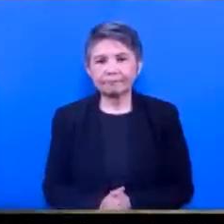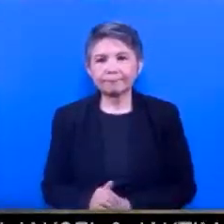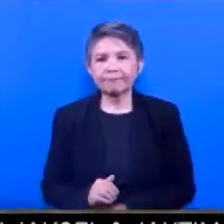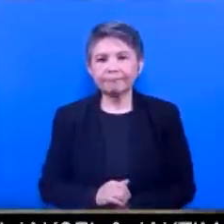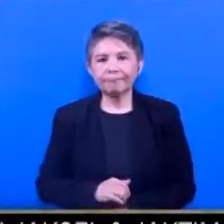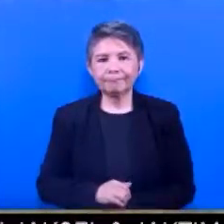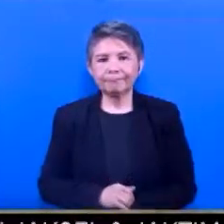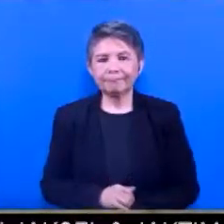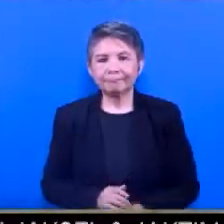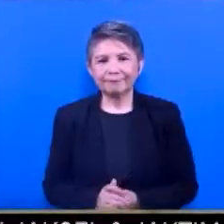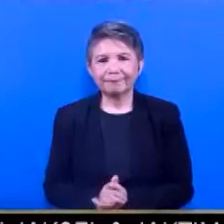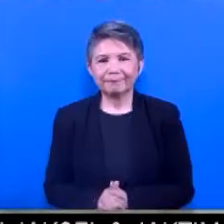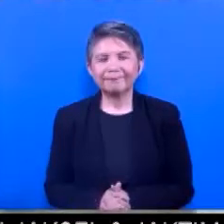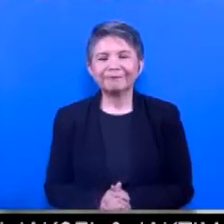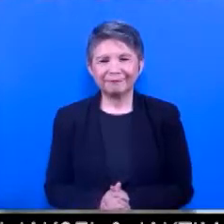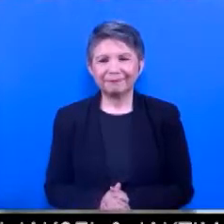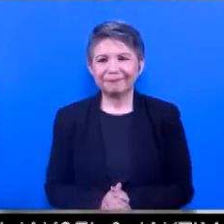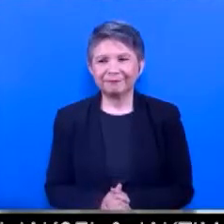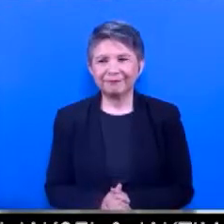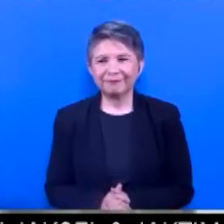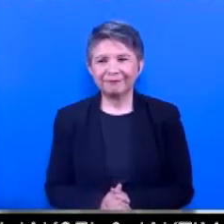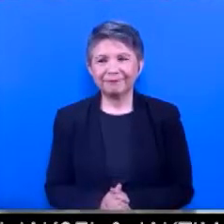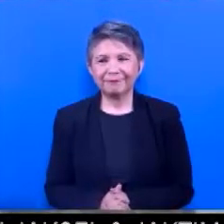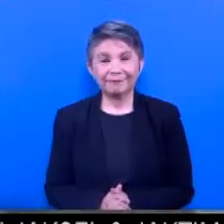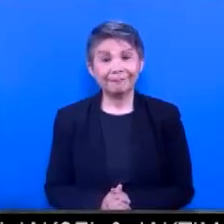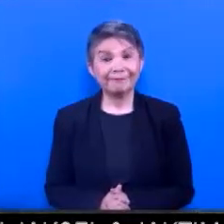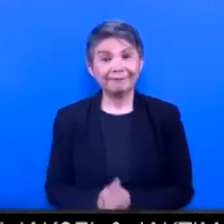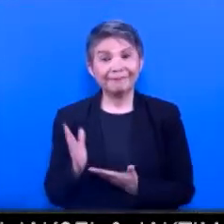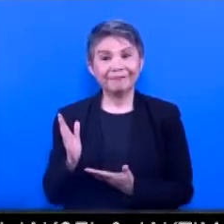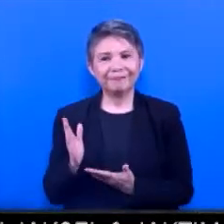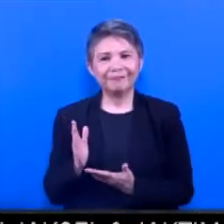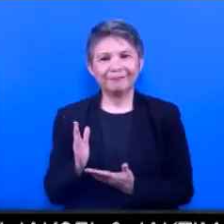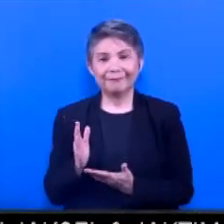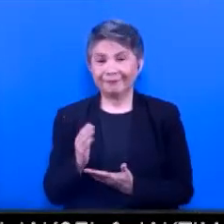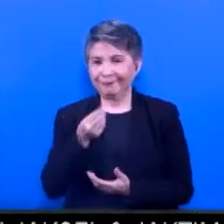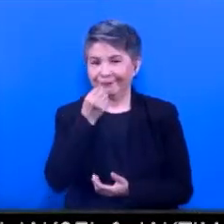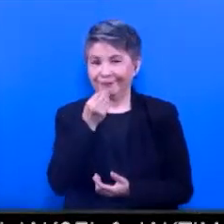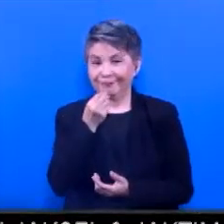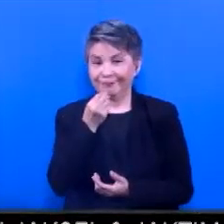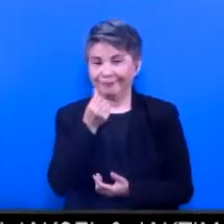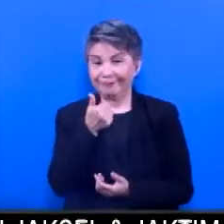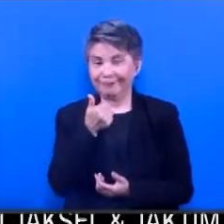Karima, Didin Iswandani, Kediri, Jawa Timur.